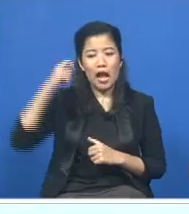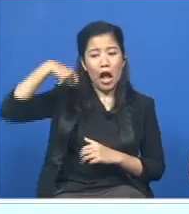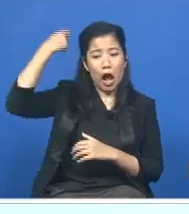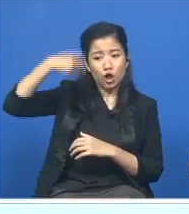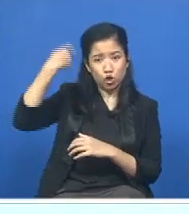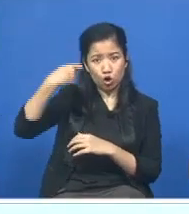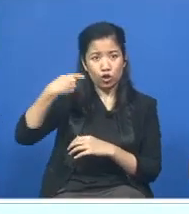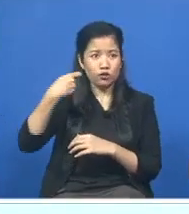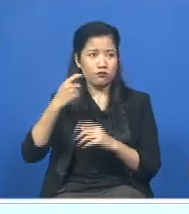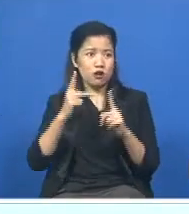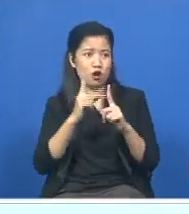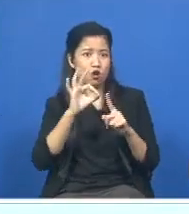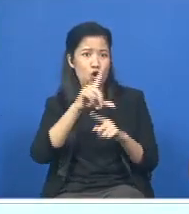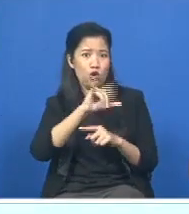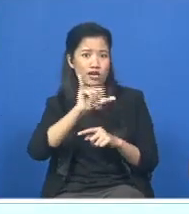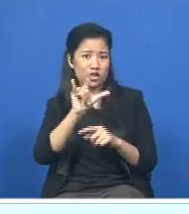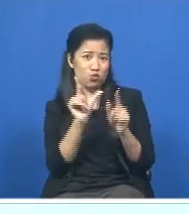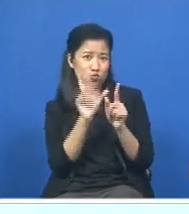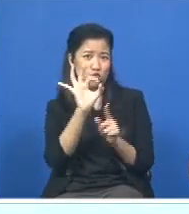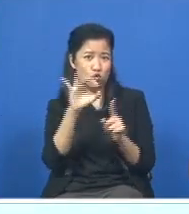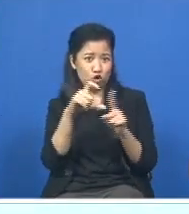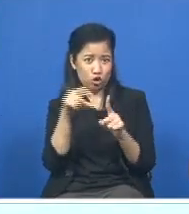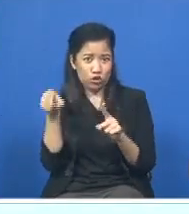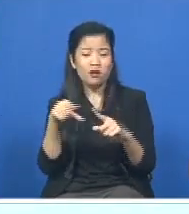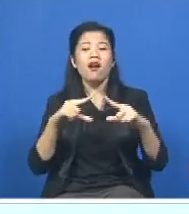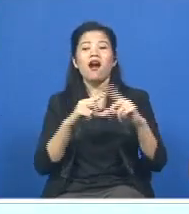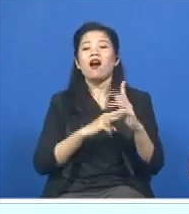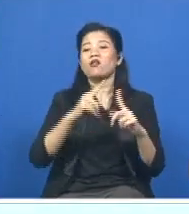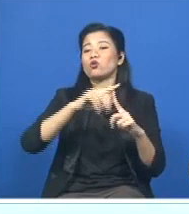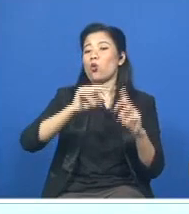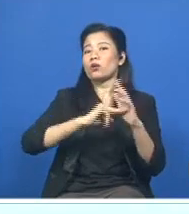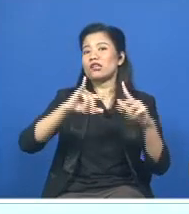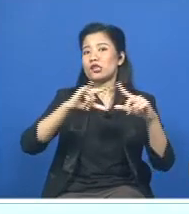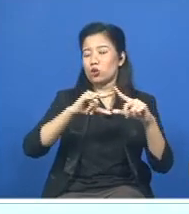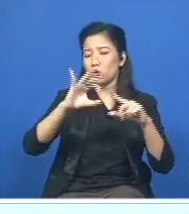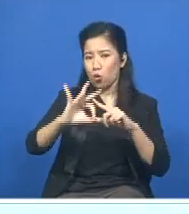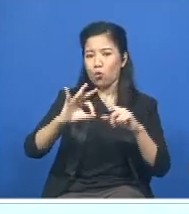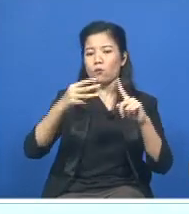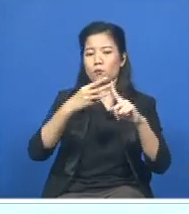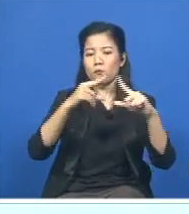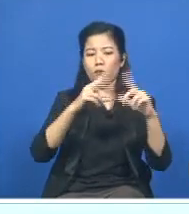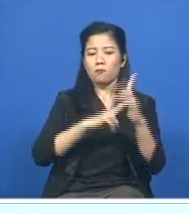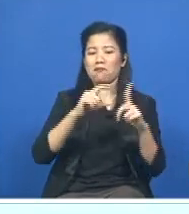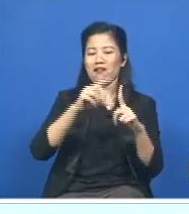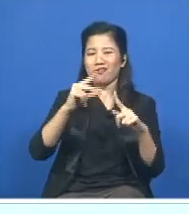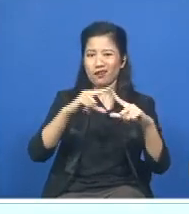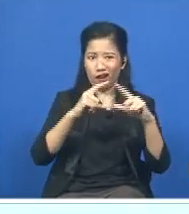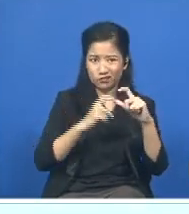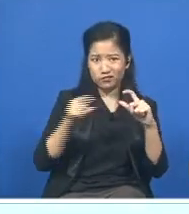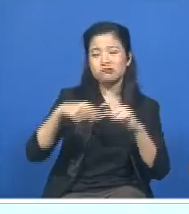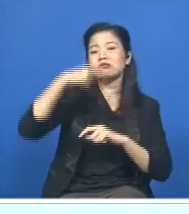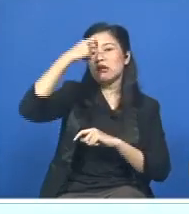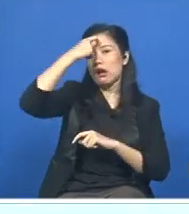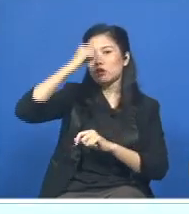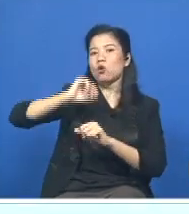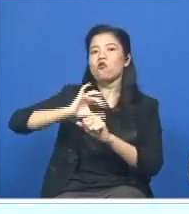Antonio Banderas menambah daftar selebritas yang terjangkit COVID-19. Di Amerika Serikat, penambahan kasus baru perharinya mencapai